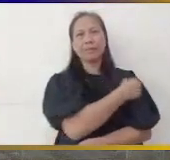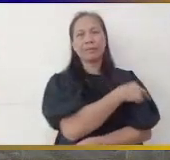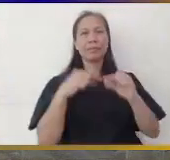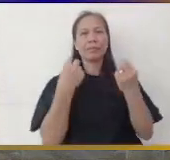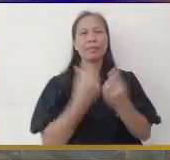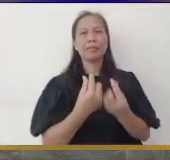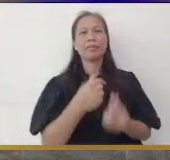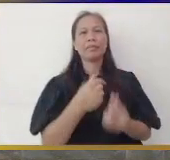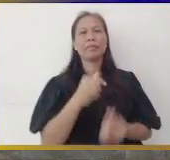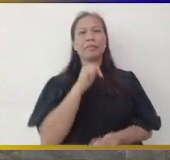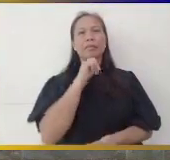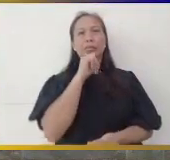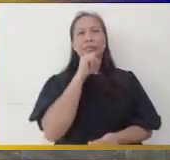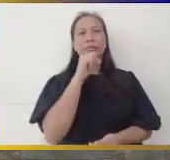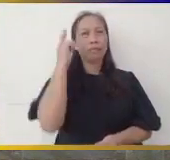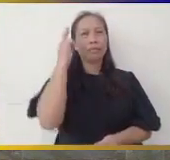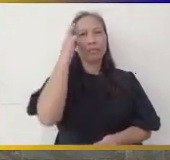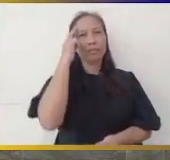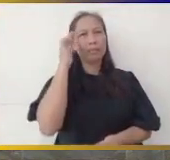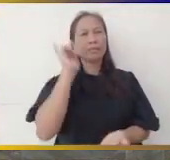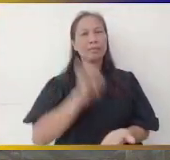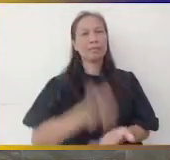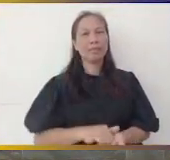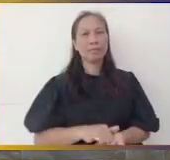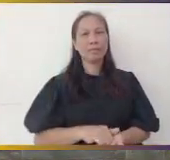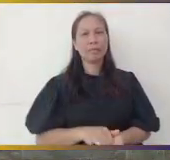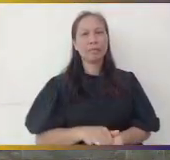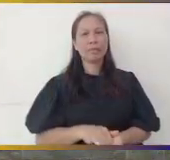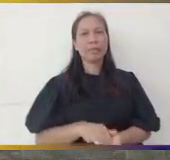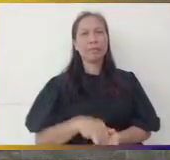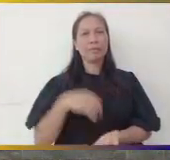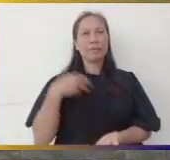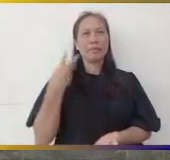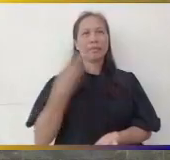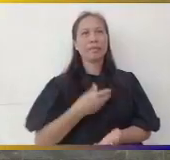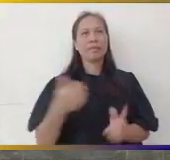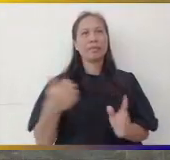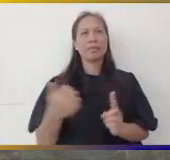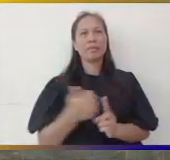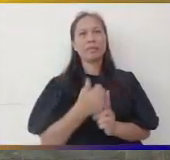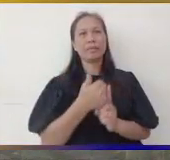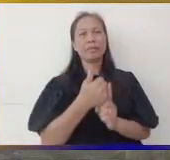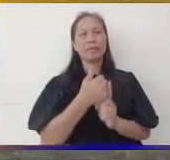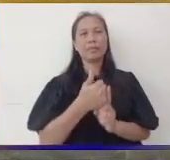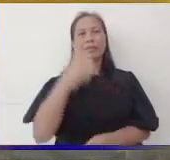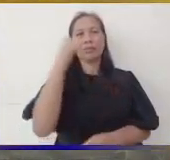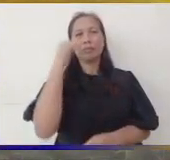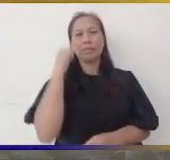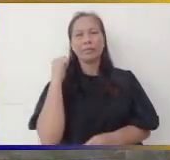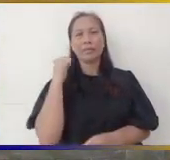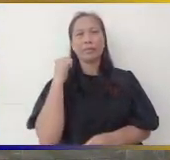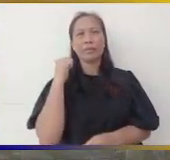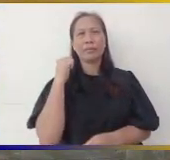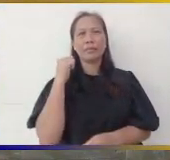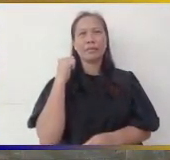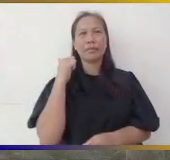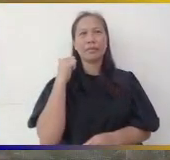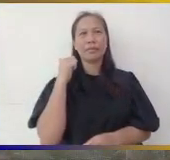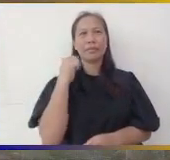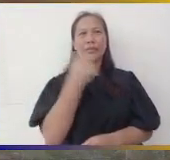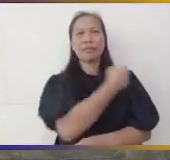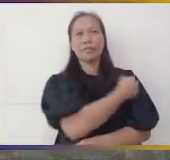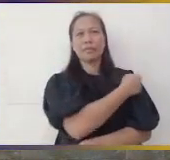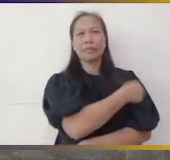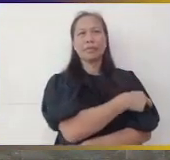reason na yan po ay ah kami atakihin namin yung ibang grupo ng Relihiyon No we're giving historical facts here that will